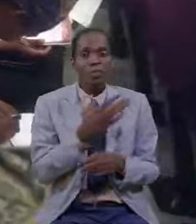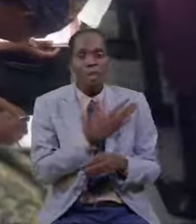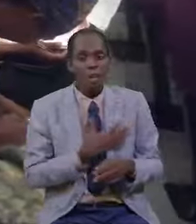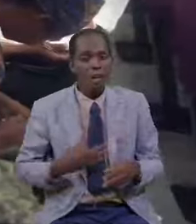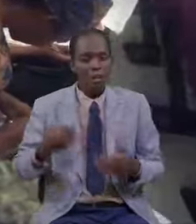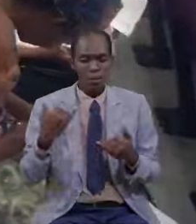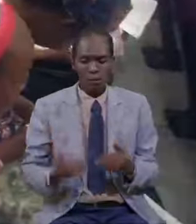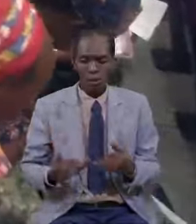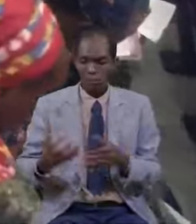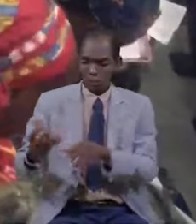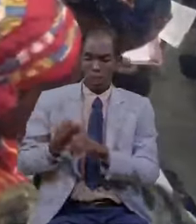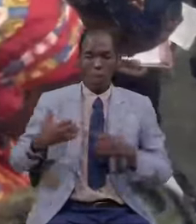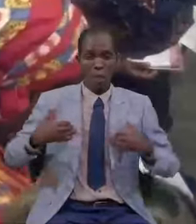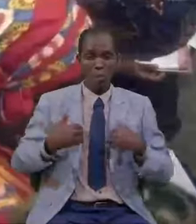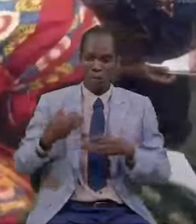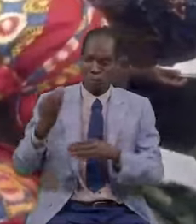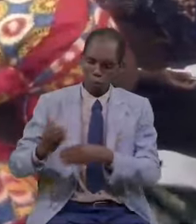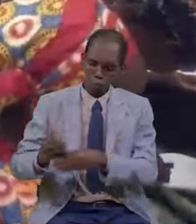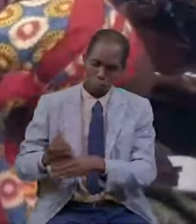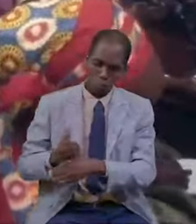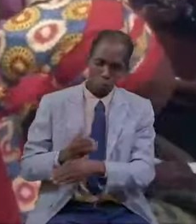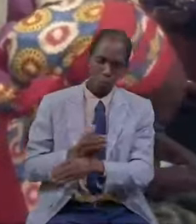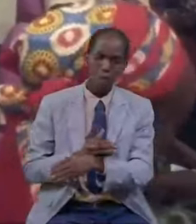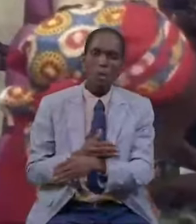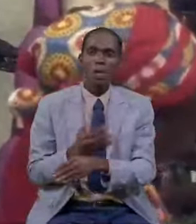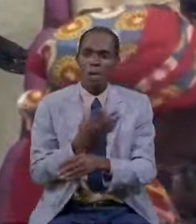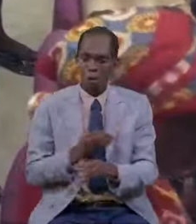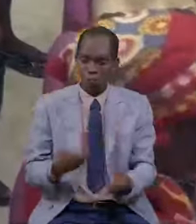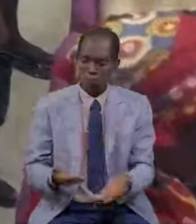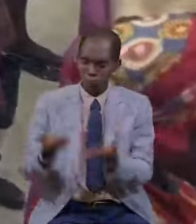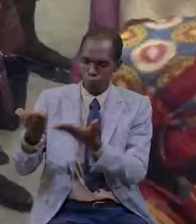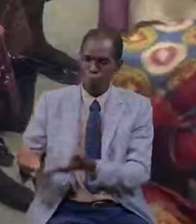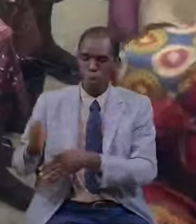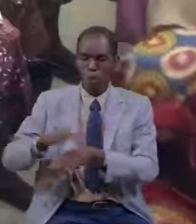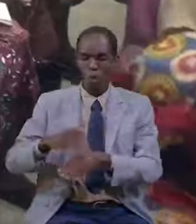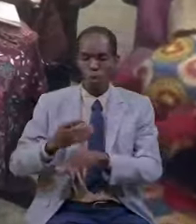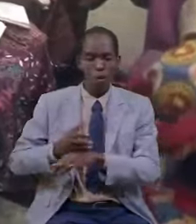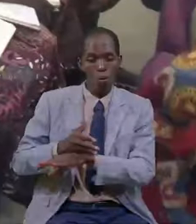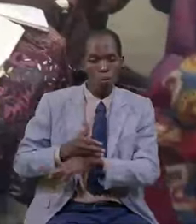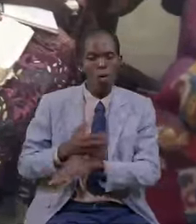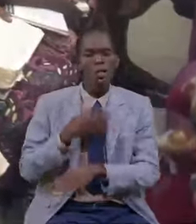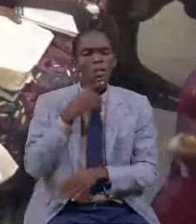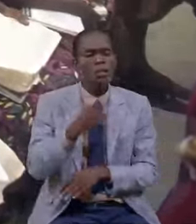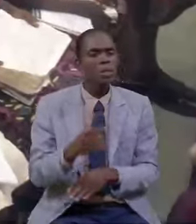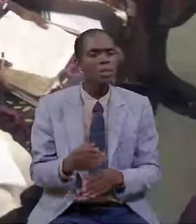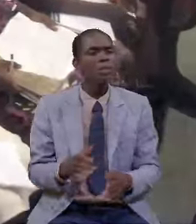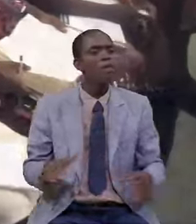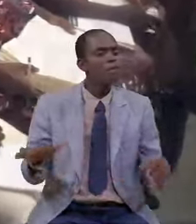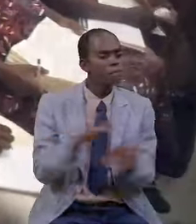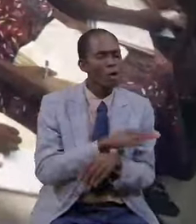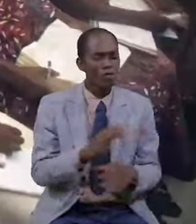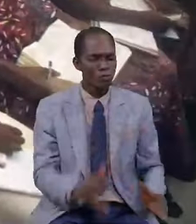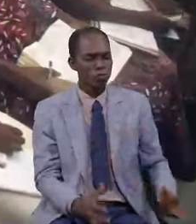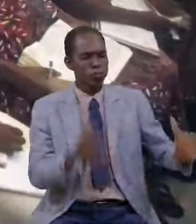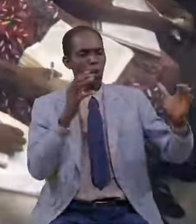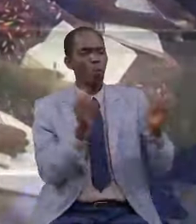arrangea le bois, coupa le taureau par morceaux et le plaça sur le bois. Puis dit, remplissez d'eau quatre